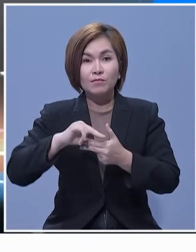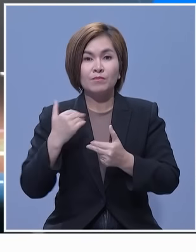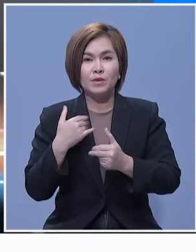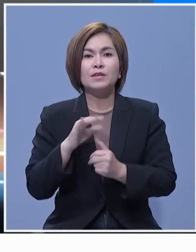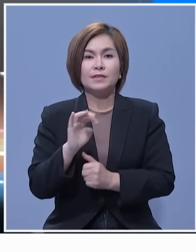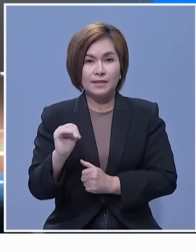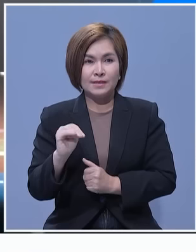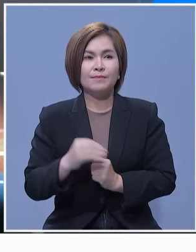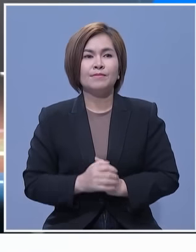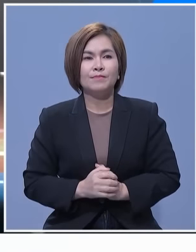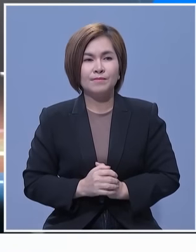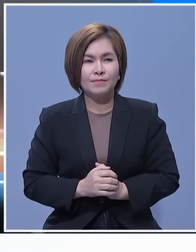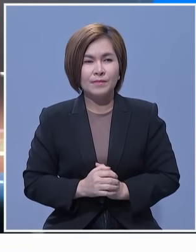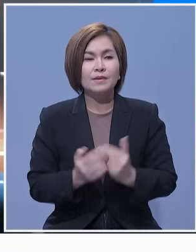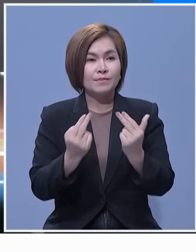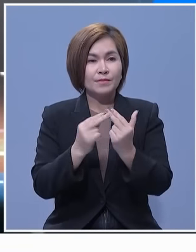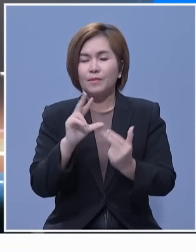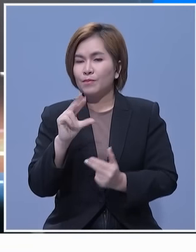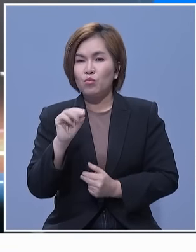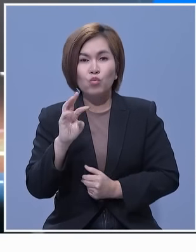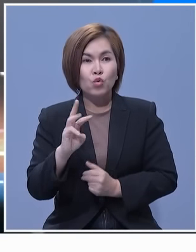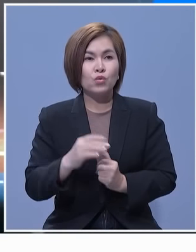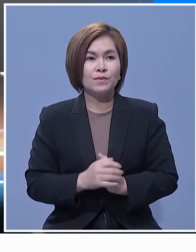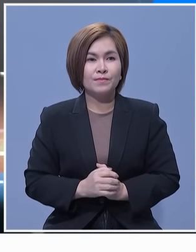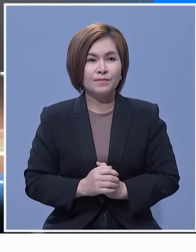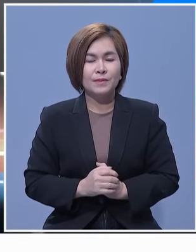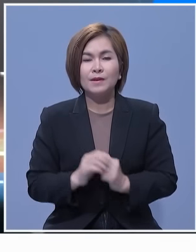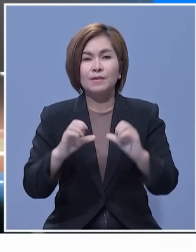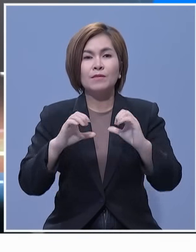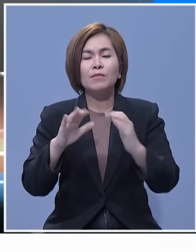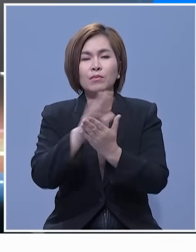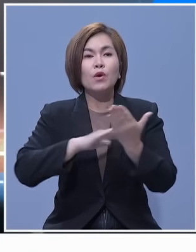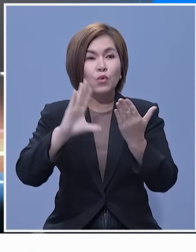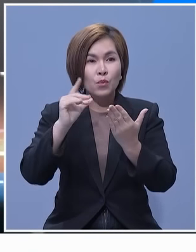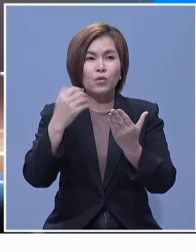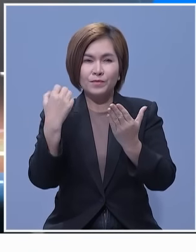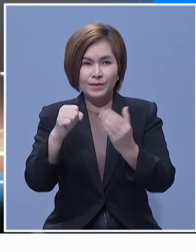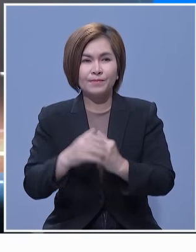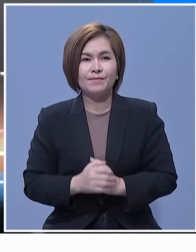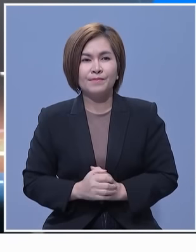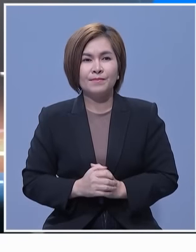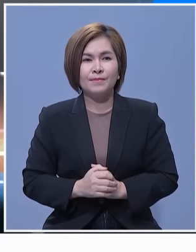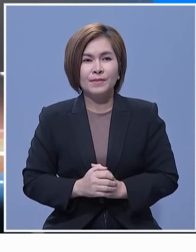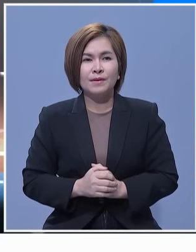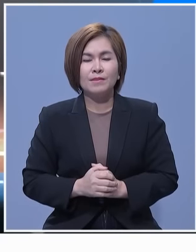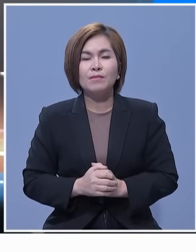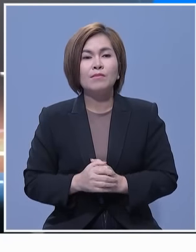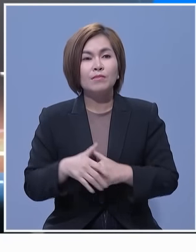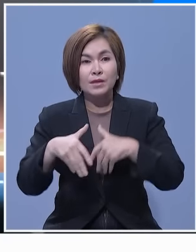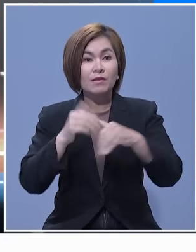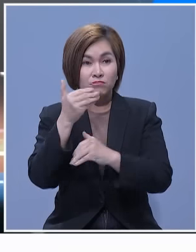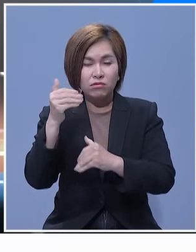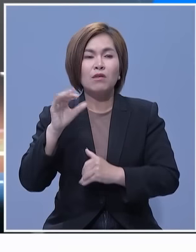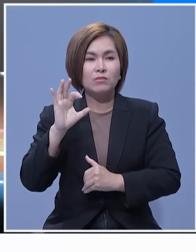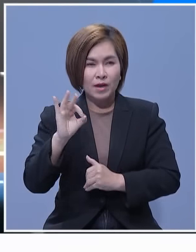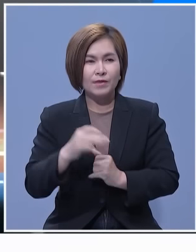เสียงพรรครวมไทยสร้างชาติ 36เสียงพรรคชาติไทยพัฒนา 10เสียงพรรคประชาชาติ 9เสียงพรรคชาติพัฒนาก